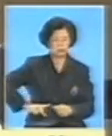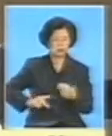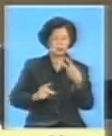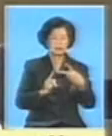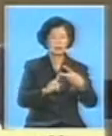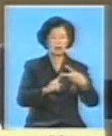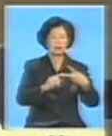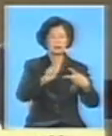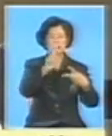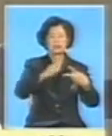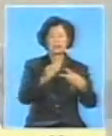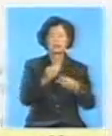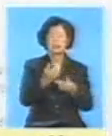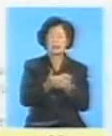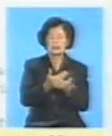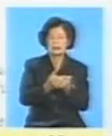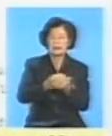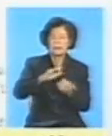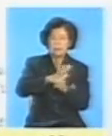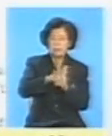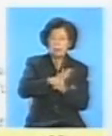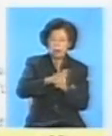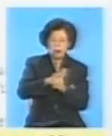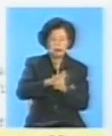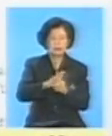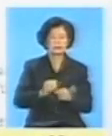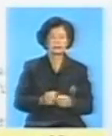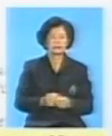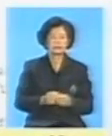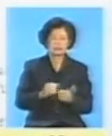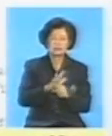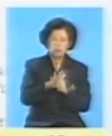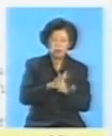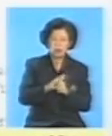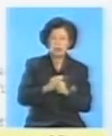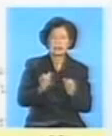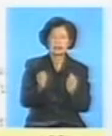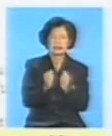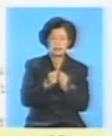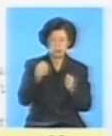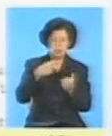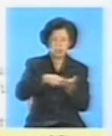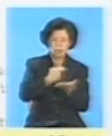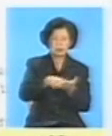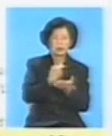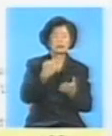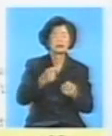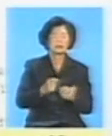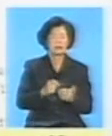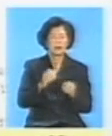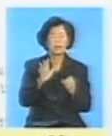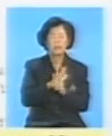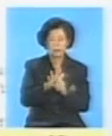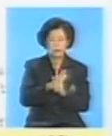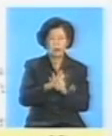2คือใช้ปรัชญาเศรษฐกิจพอเพียงซึ่งทรงเน้นความพอดีพอสมควรแก่ฐานะความมีเหตุมีผลนะครับพอประม